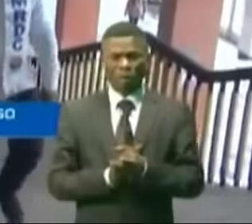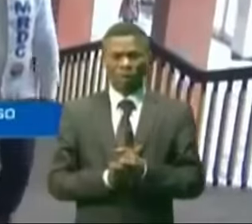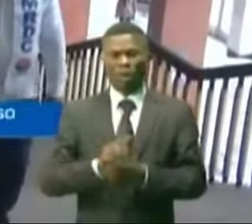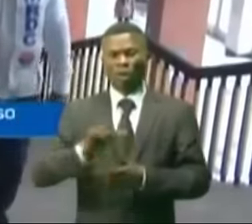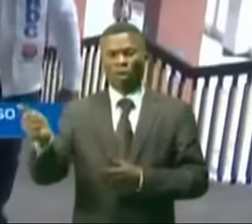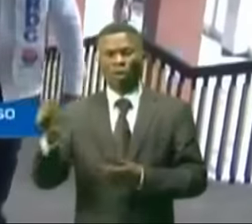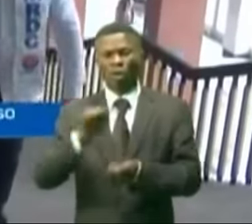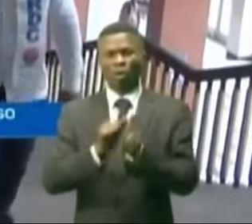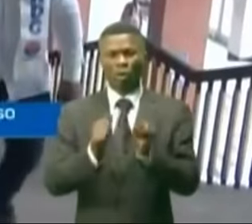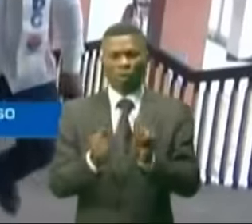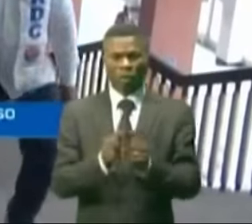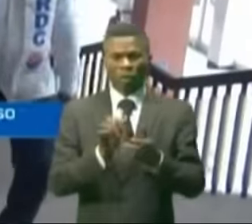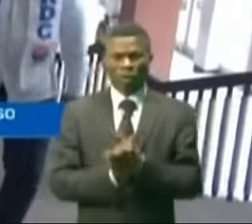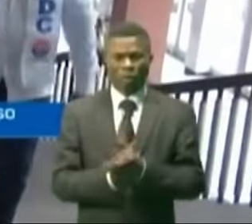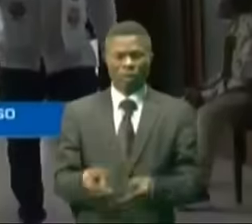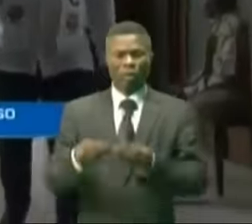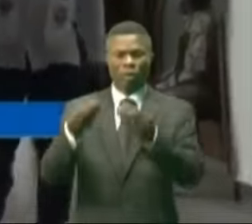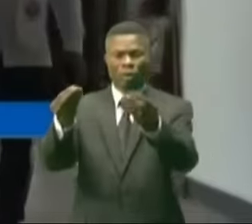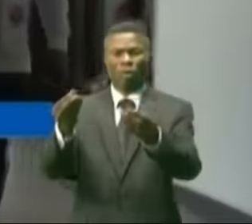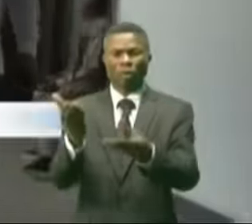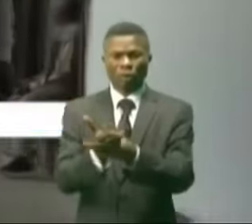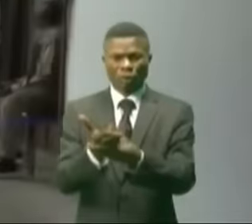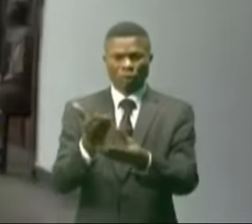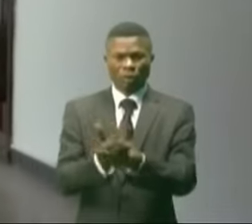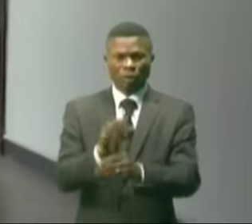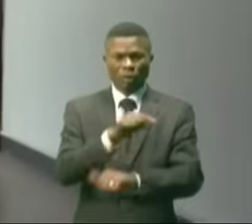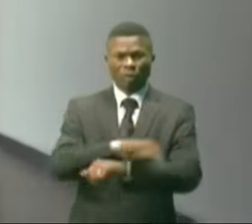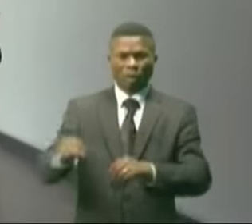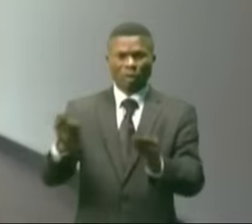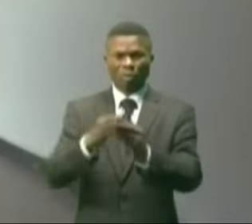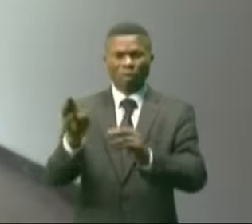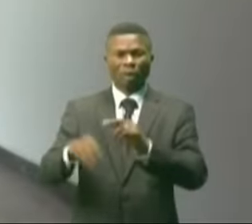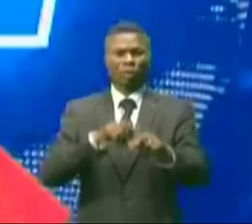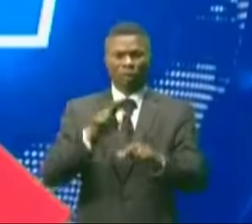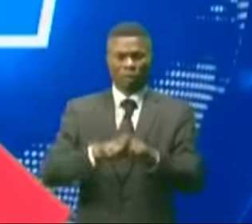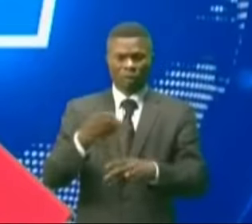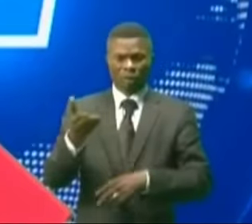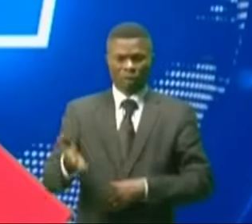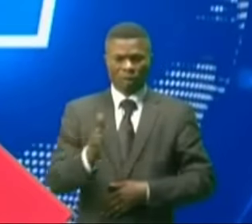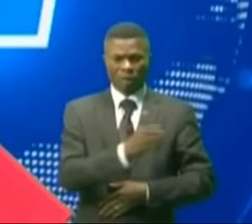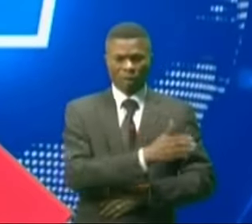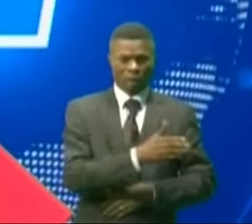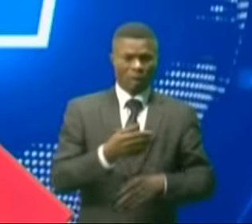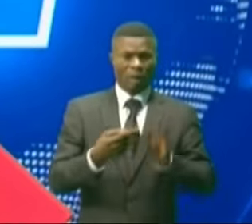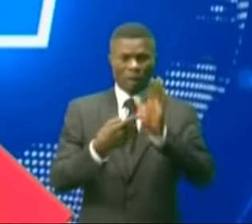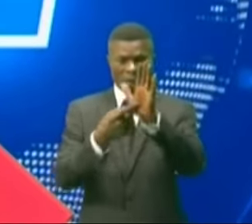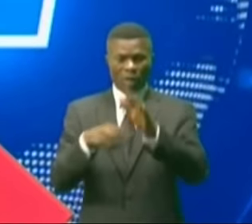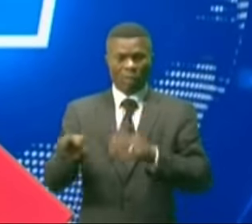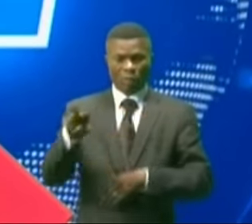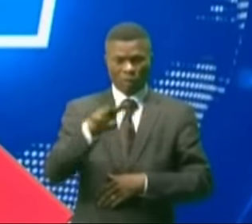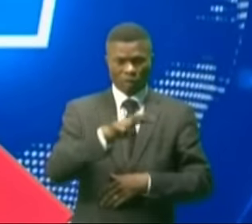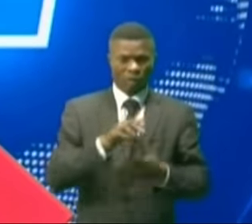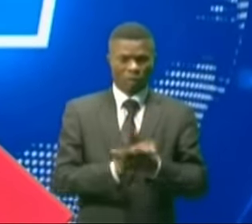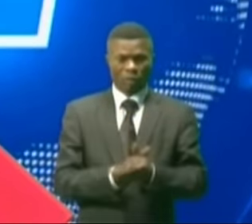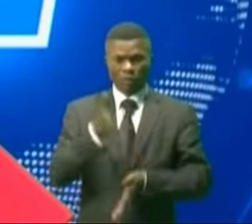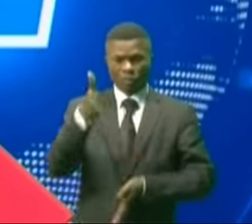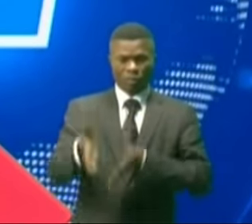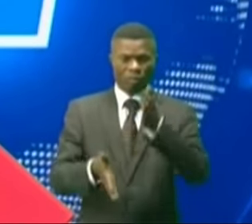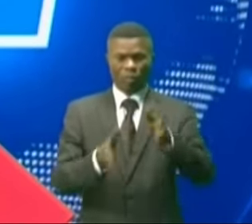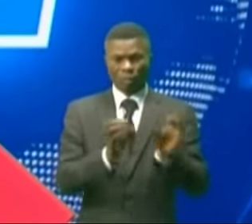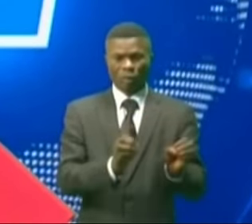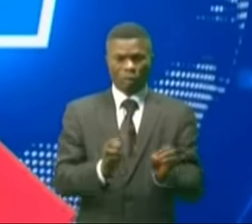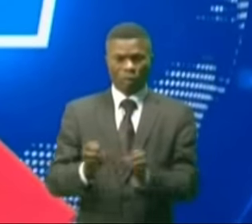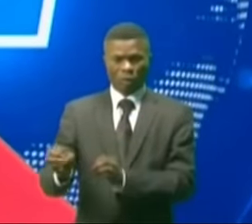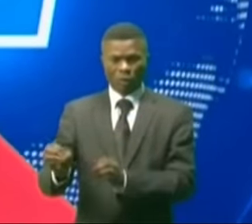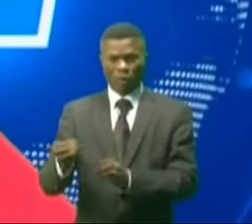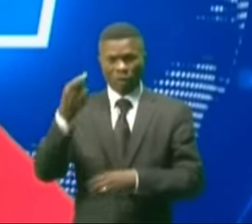un mémo a été déposé auprès du bureau de l'Assemblée nationale. Là de suivre une marche